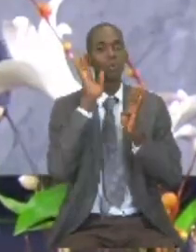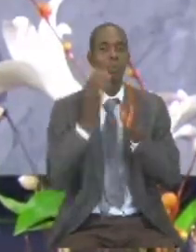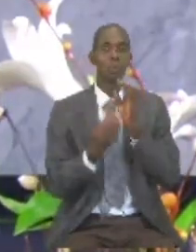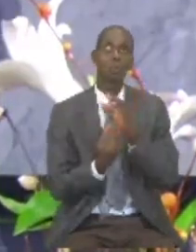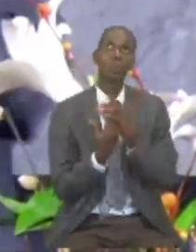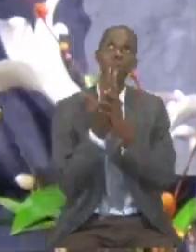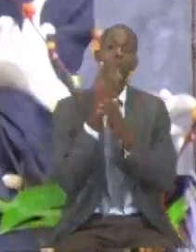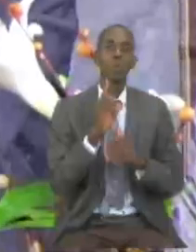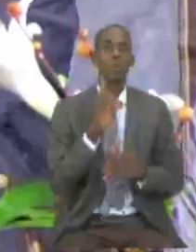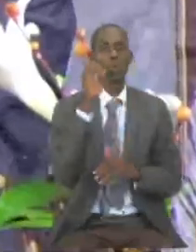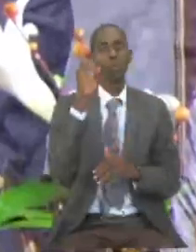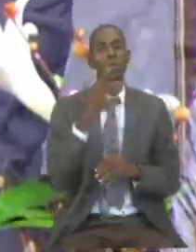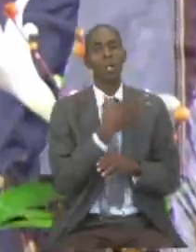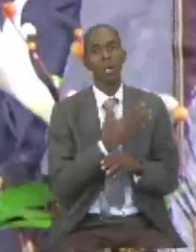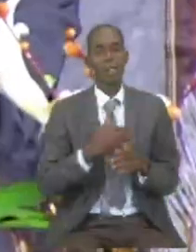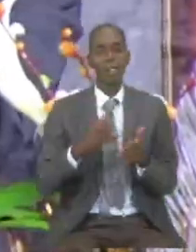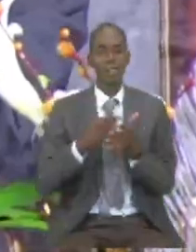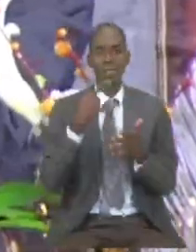sol,